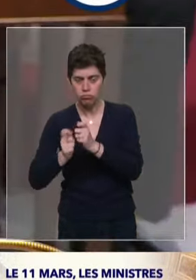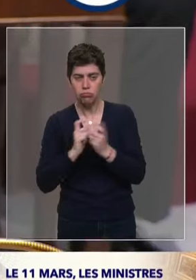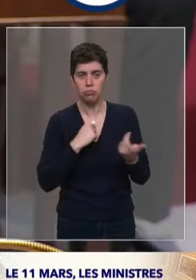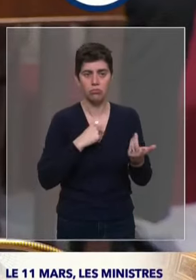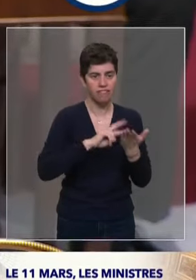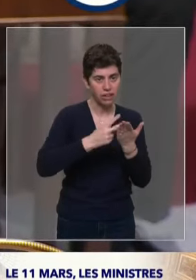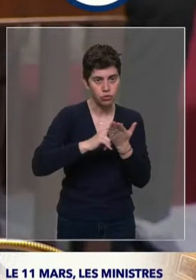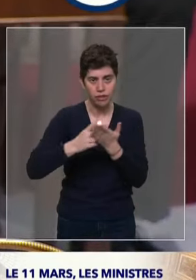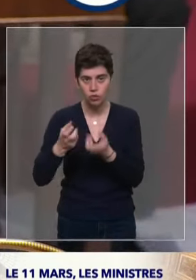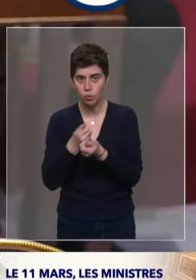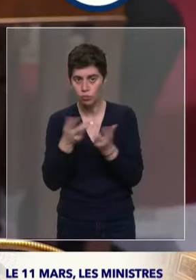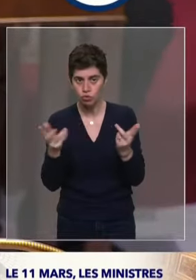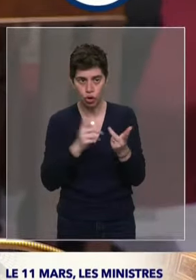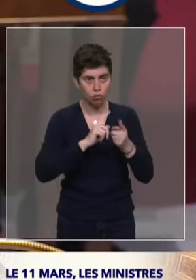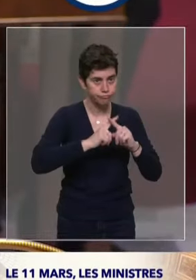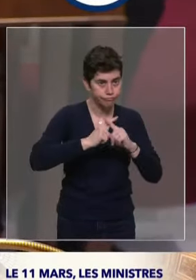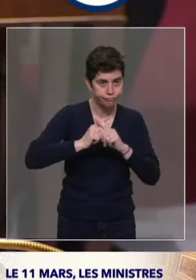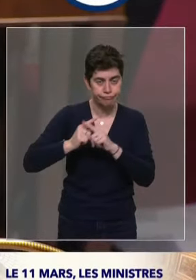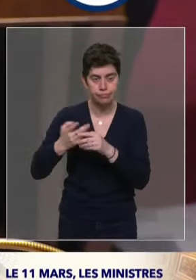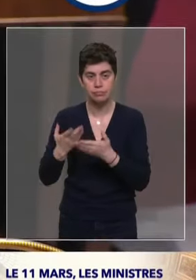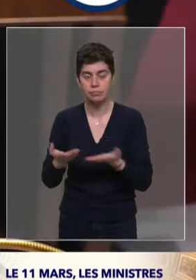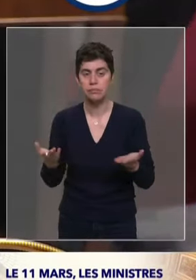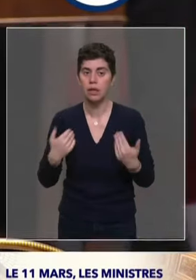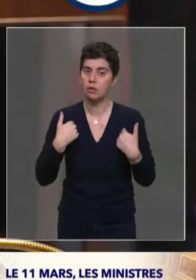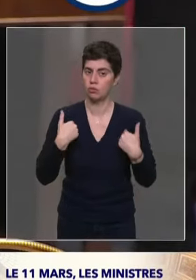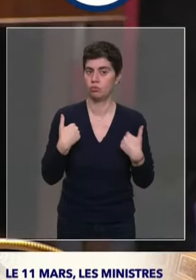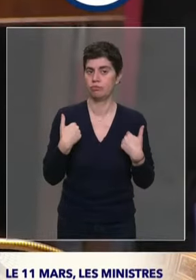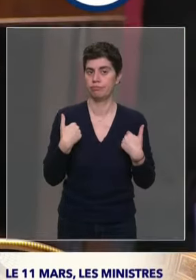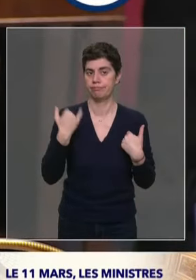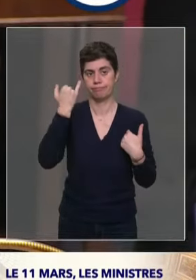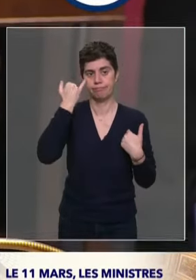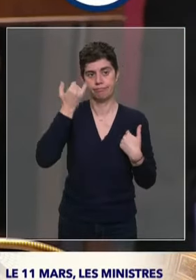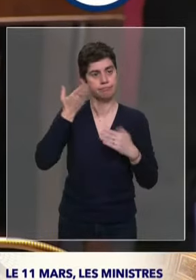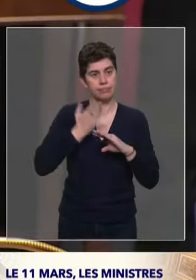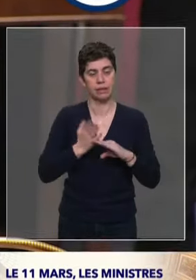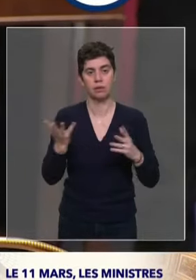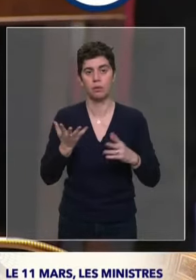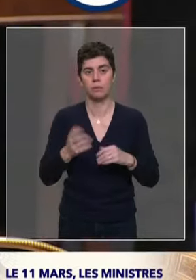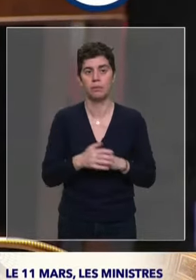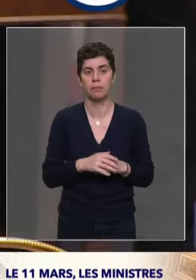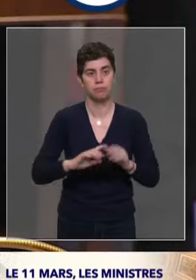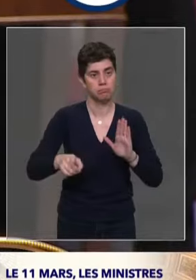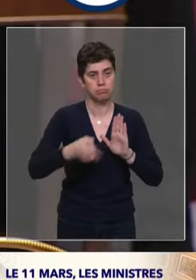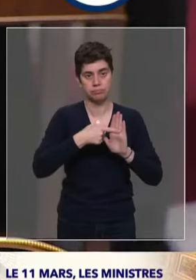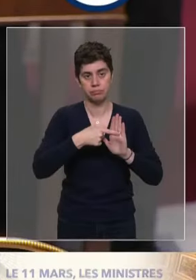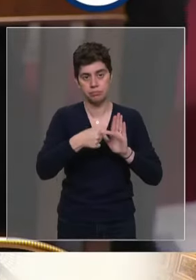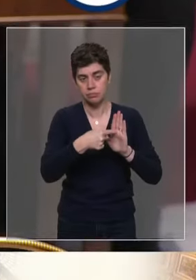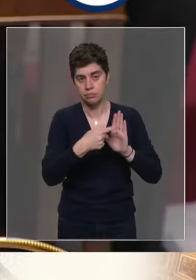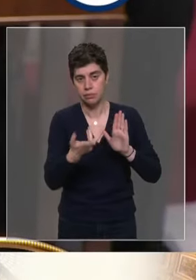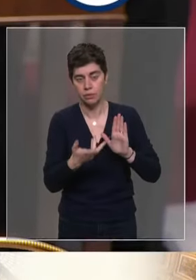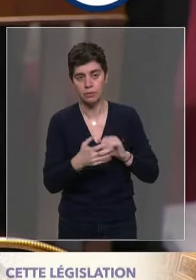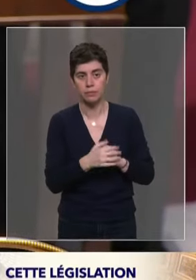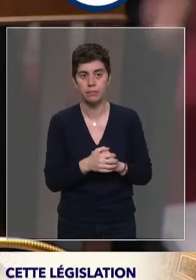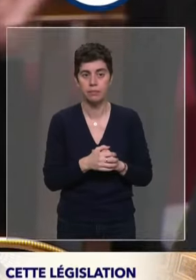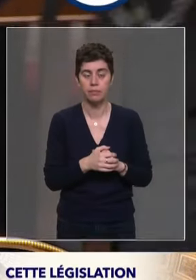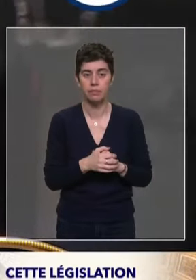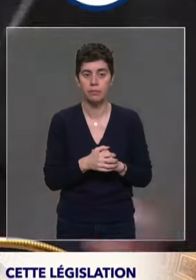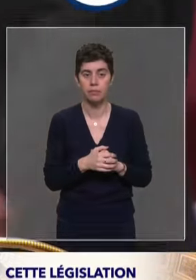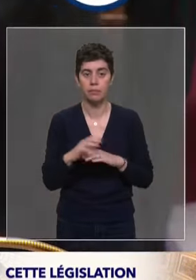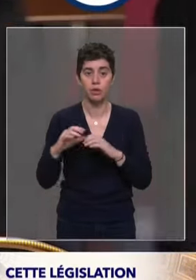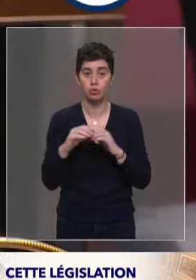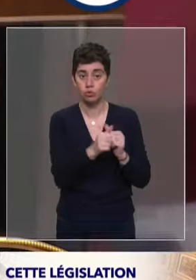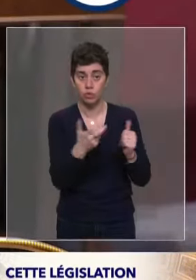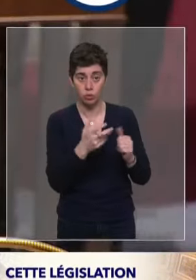La démarche de notre pays a été guidée par un seul principe qui est que ce texte doit prendre en compte la réalité de la relation